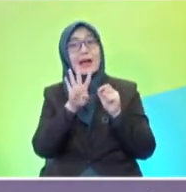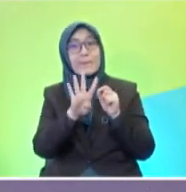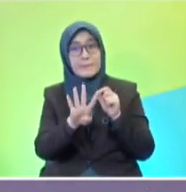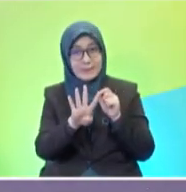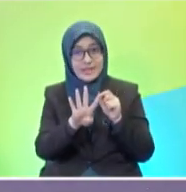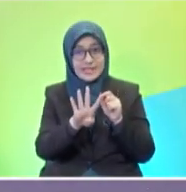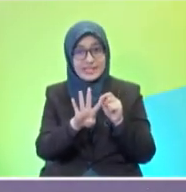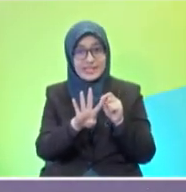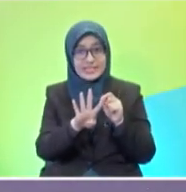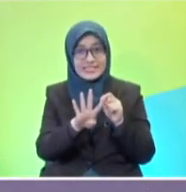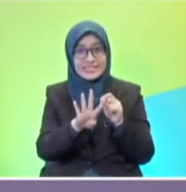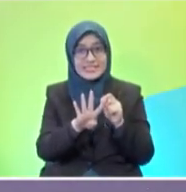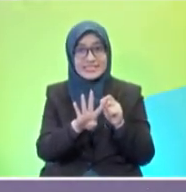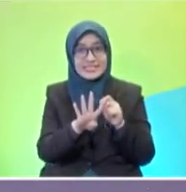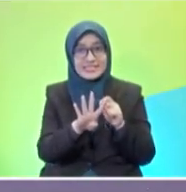4